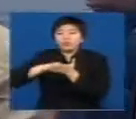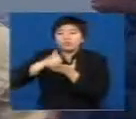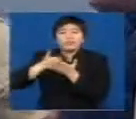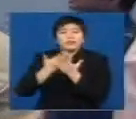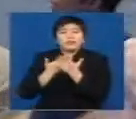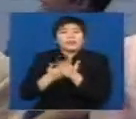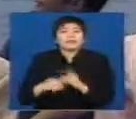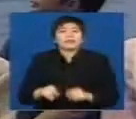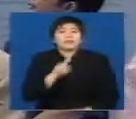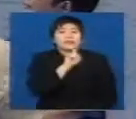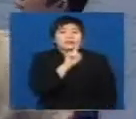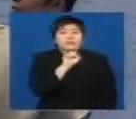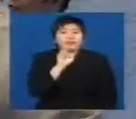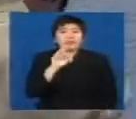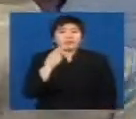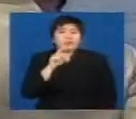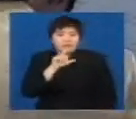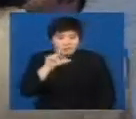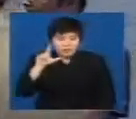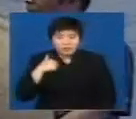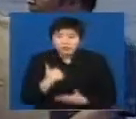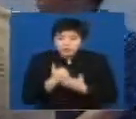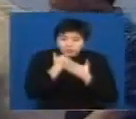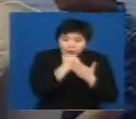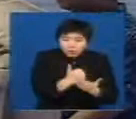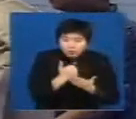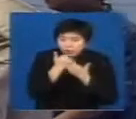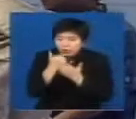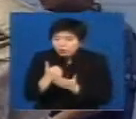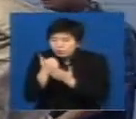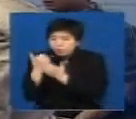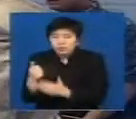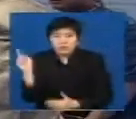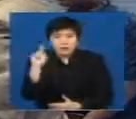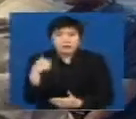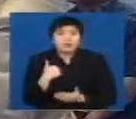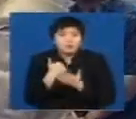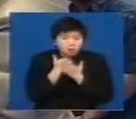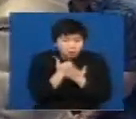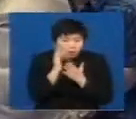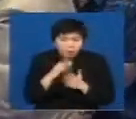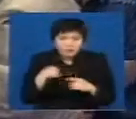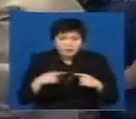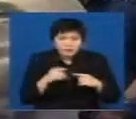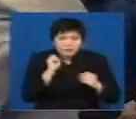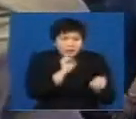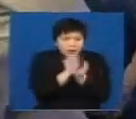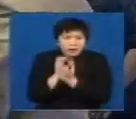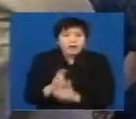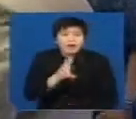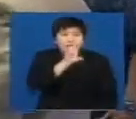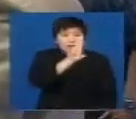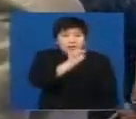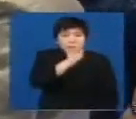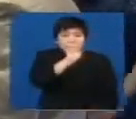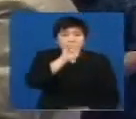120,000 ล้านที่พูดถึงนะฮะเราช่วยอะไรบ้างอย่างเง ี้ ยช่วยเยียวยาผู้ประสบภัยเนี่ยนะเป็นเงินตั้ง 37%